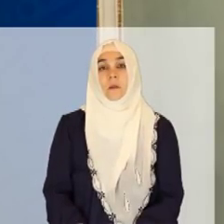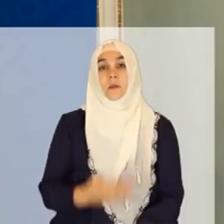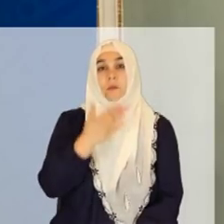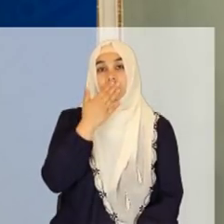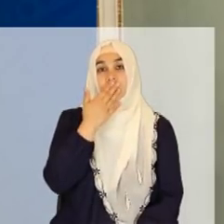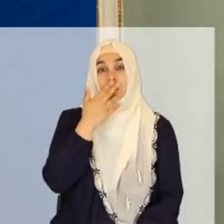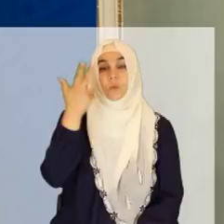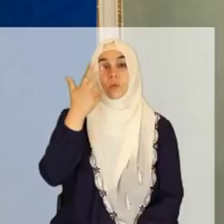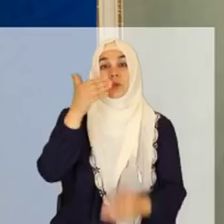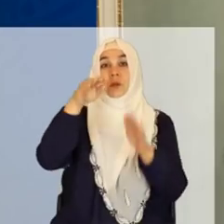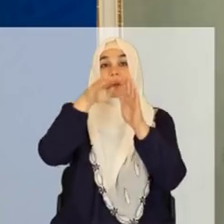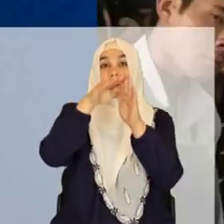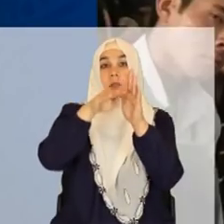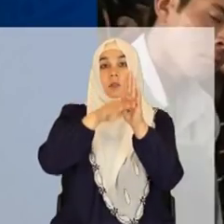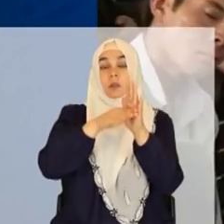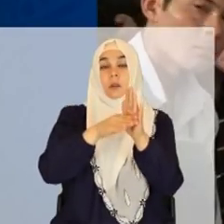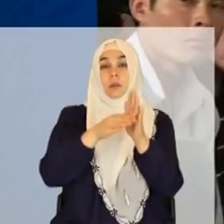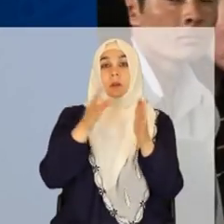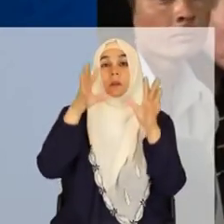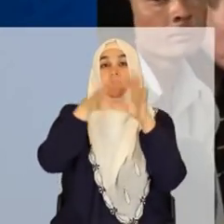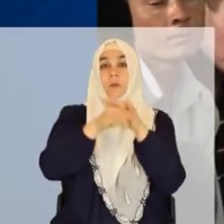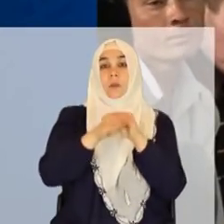Roza 3 darajadan iborat bo'ladi.